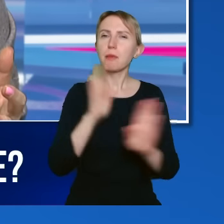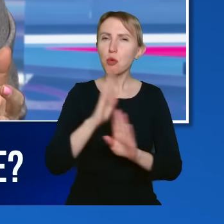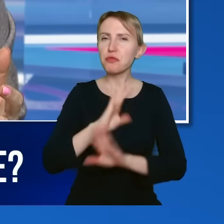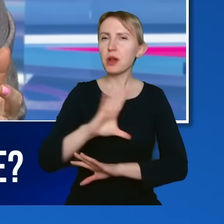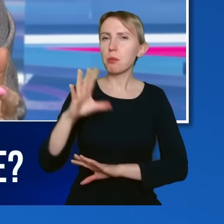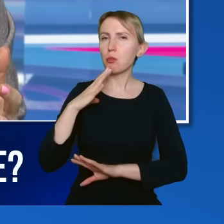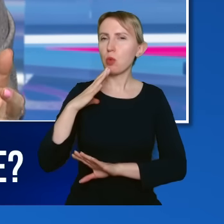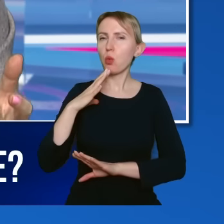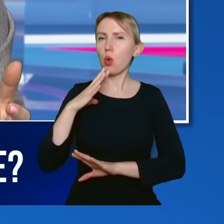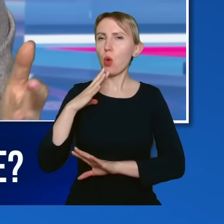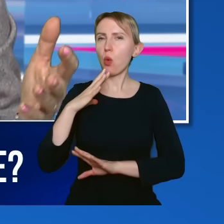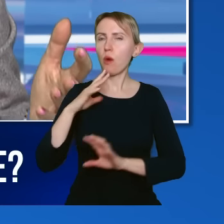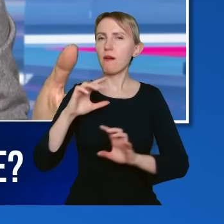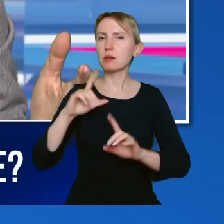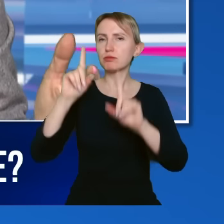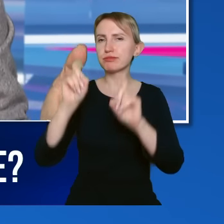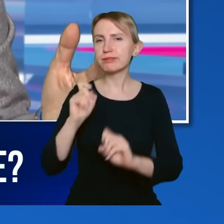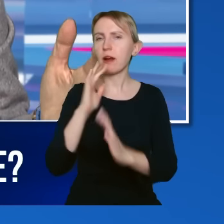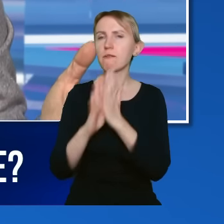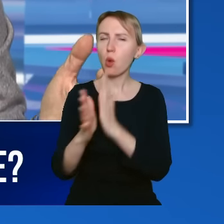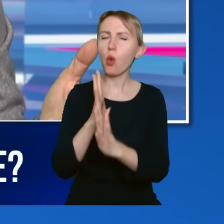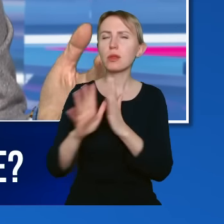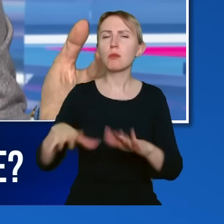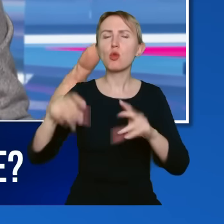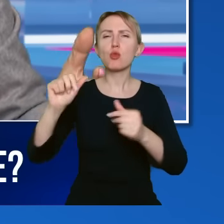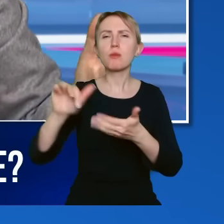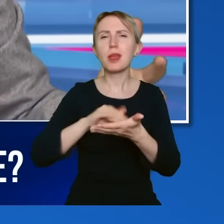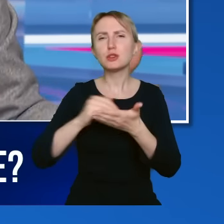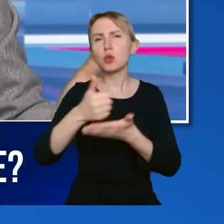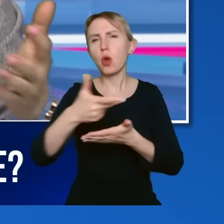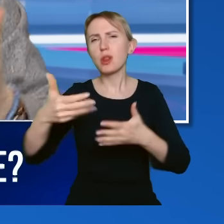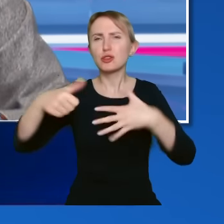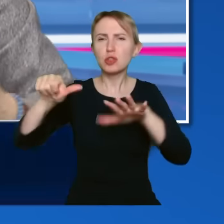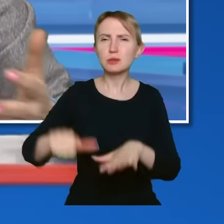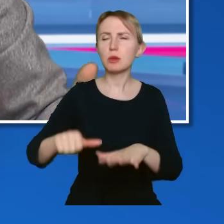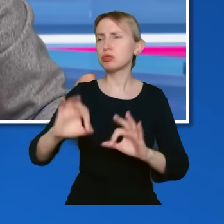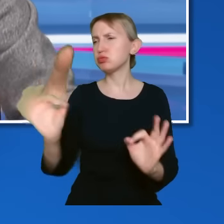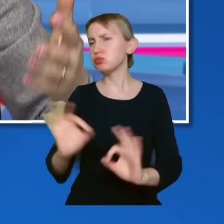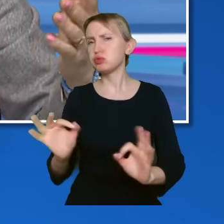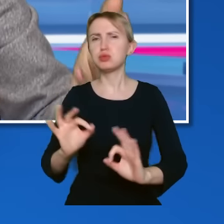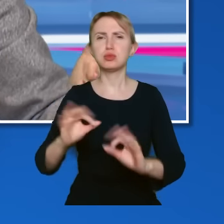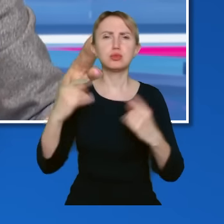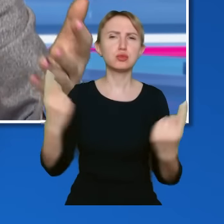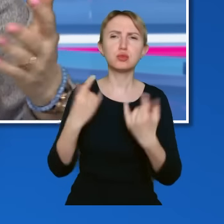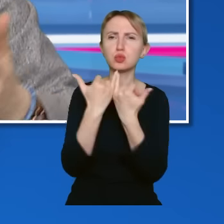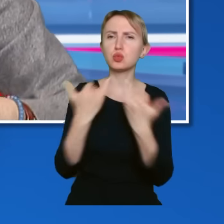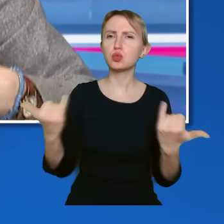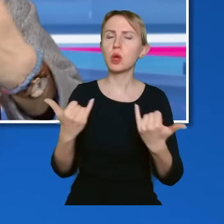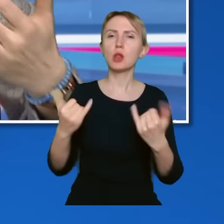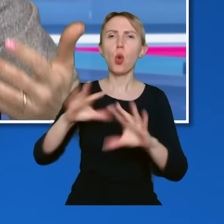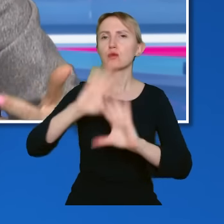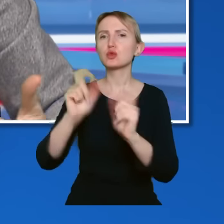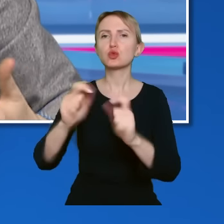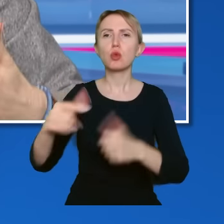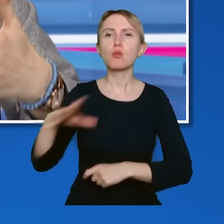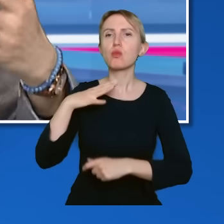była po wybuchu wojny, te pierwsze miesiące, powiedzmy pierwsze pół roku, dramatyczne zwroty akcji, no wszystko to, co się działo,